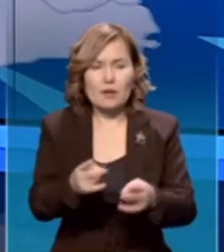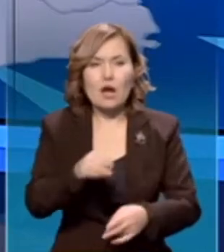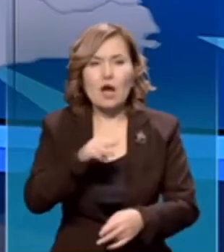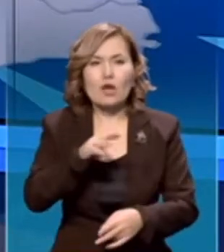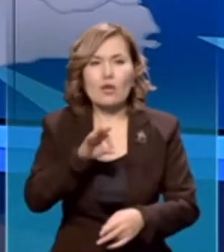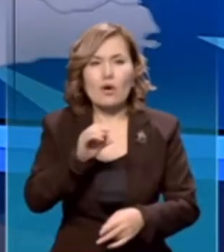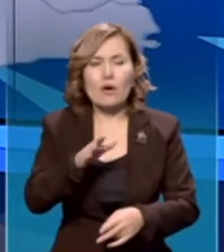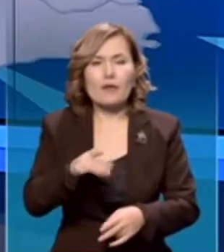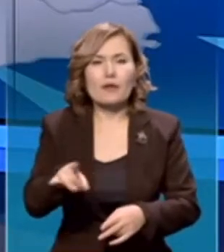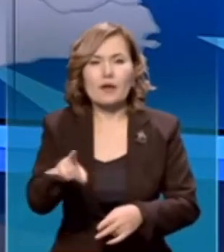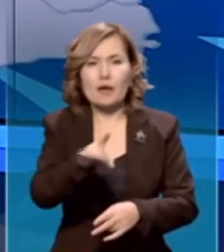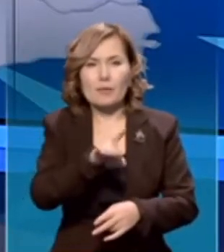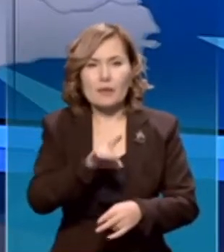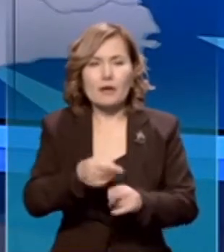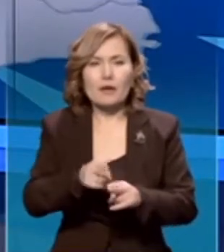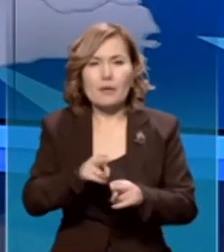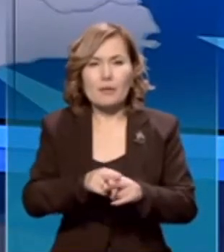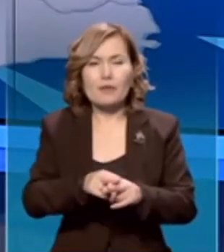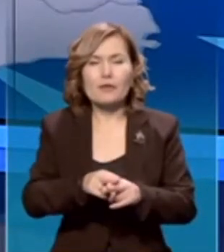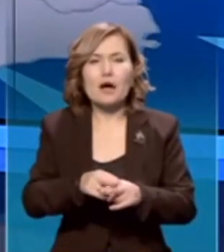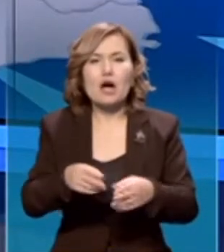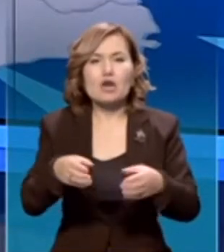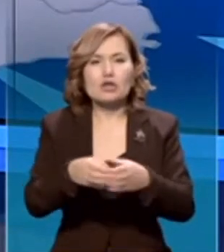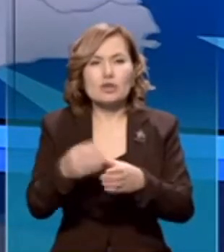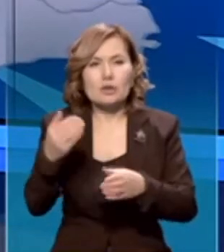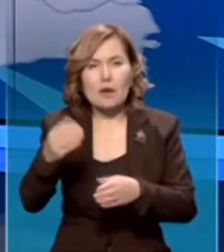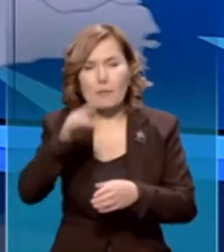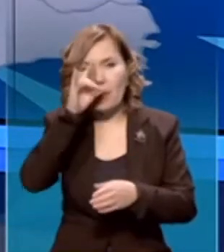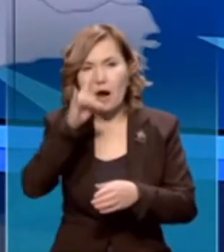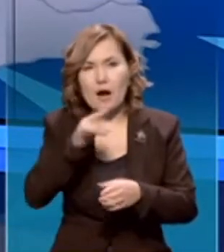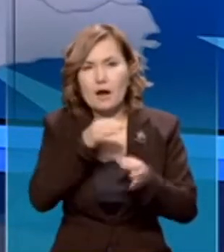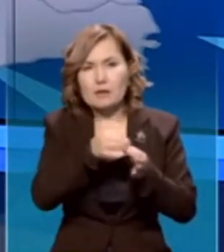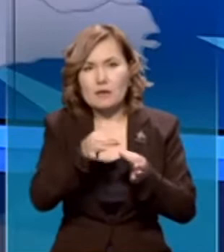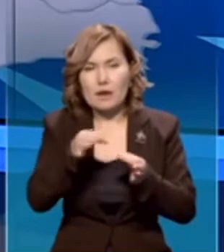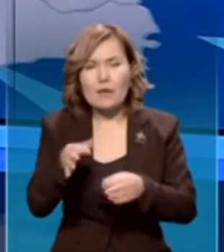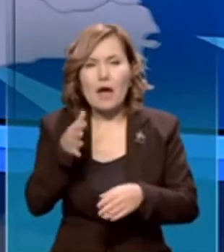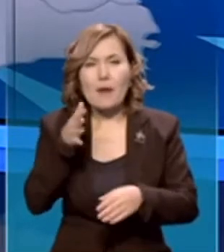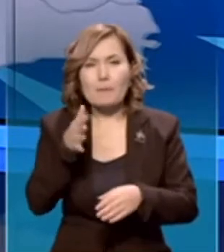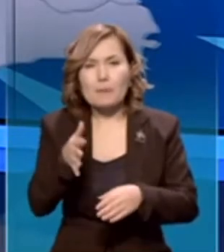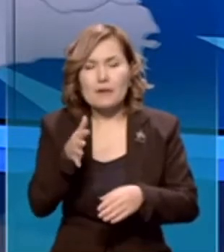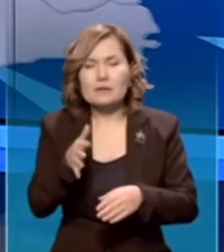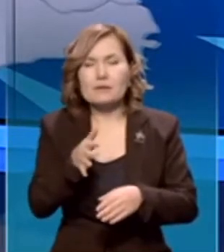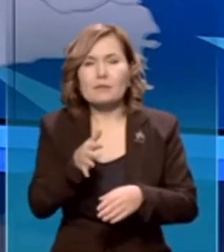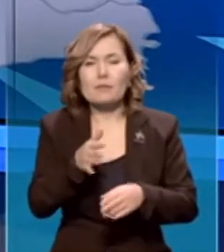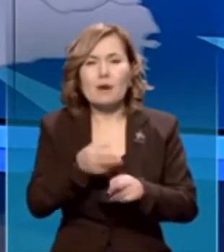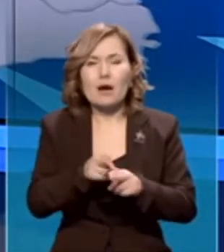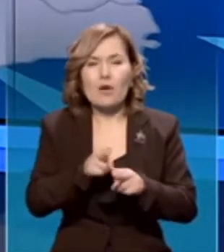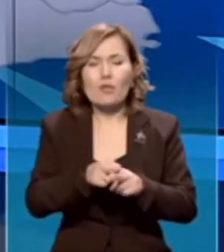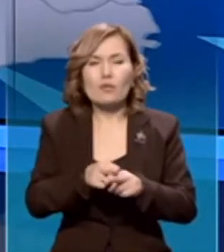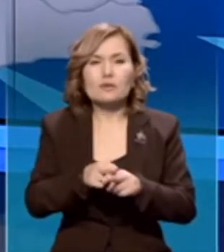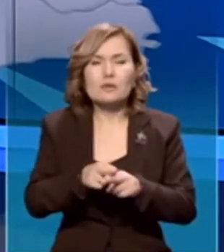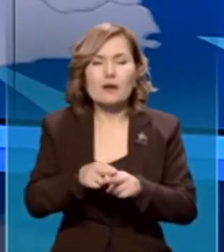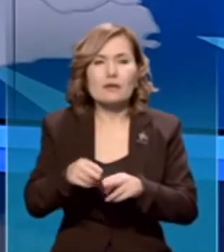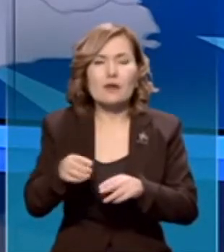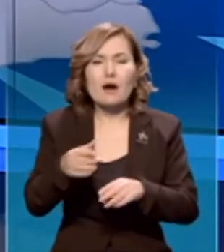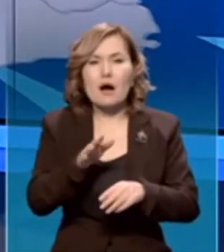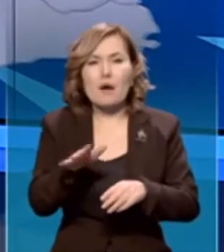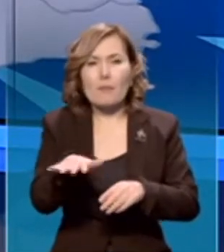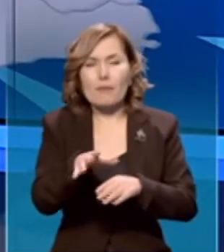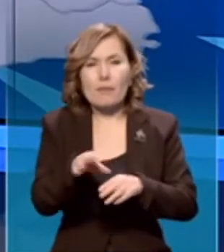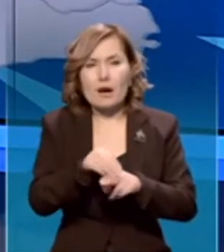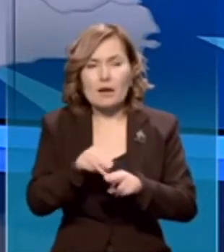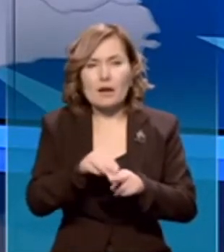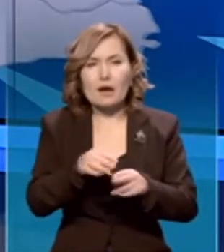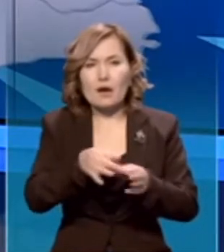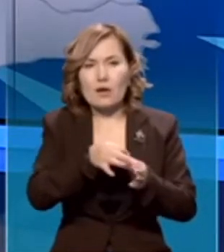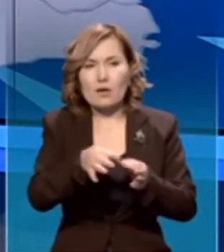Қасым Жомарт Тоқаевтың республикалық қоғамдық штабы ел аумағында 5000-нан астам іс-шара өткізді. Бүгін кандидаттың жақтастары Қарағандыға